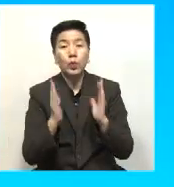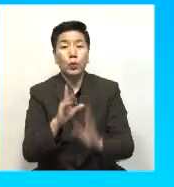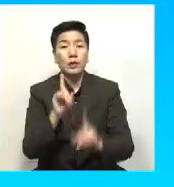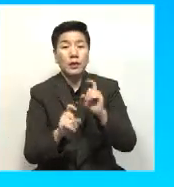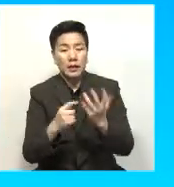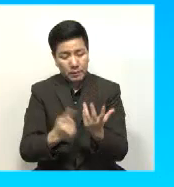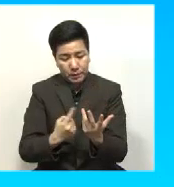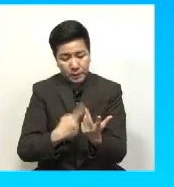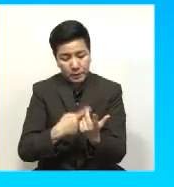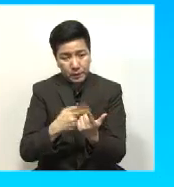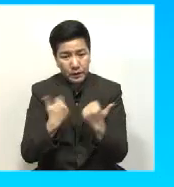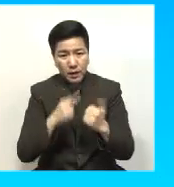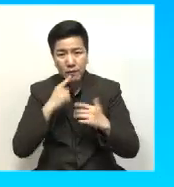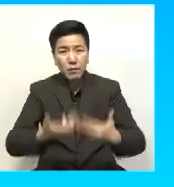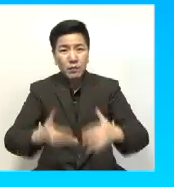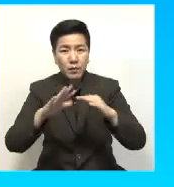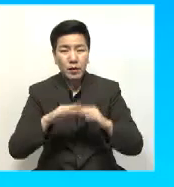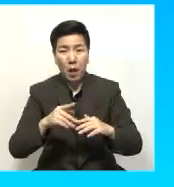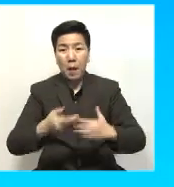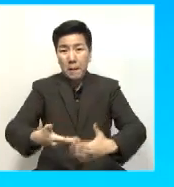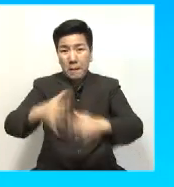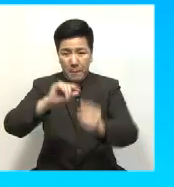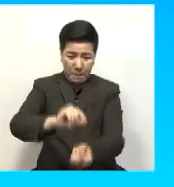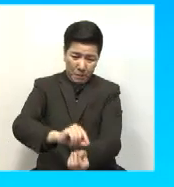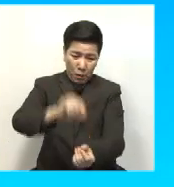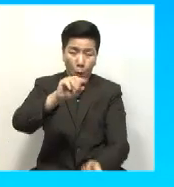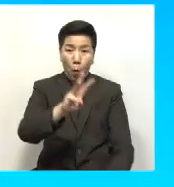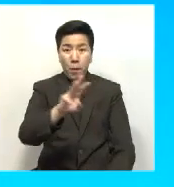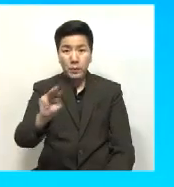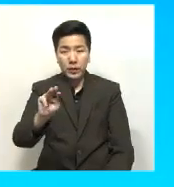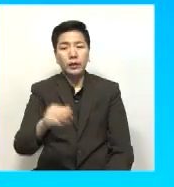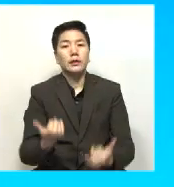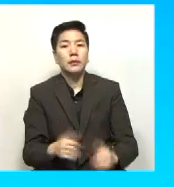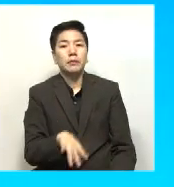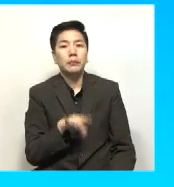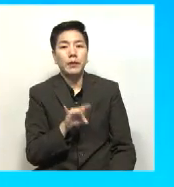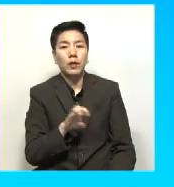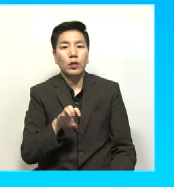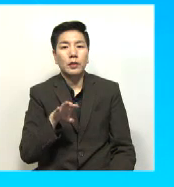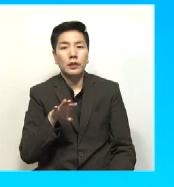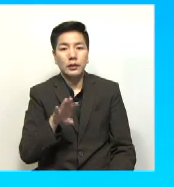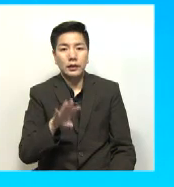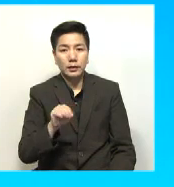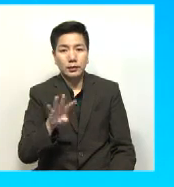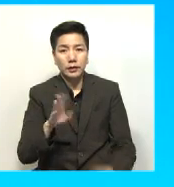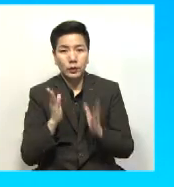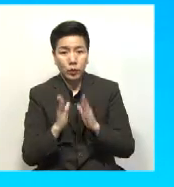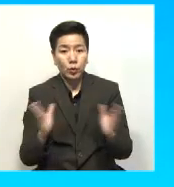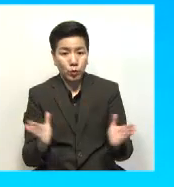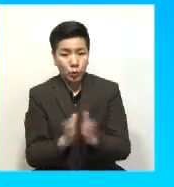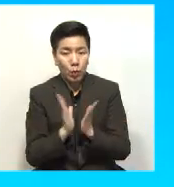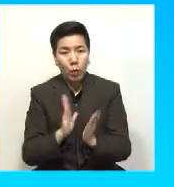ผู้เสียชีวิตจากแผ่นดินไหวและสึนามิสูง6เมตรตอนนี้มีการยืนยันอยู่ที่844คนนะคะซึ่งรว